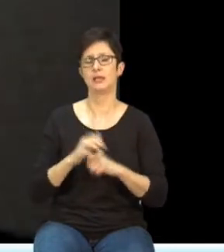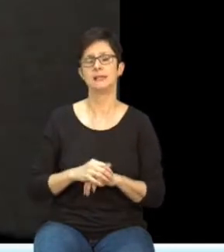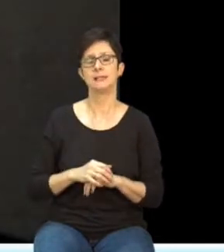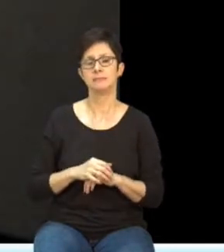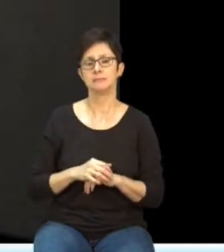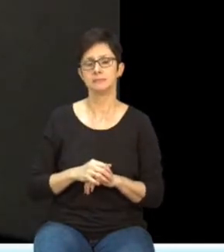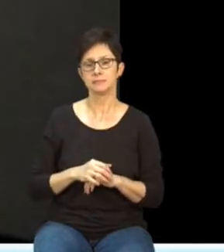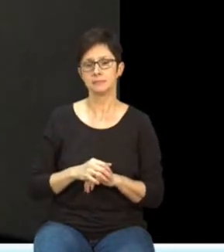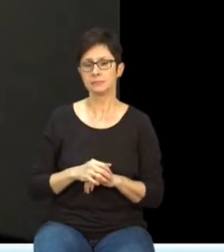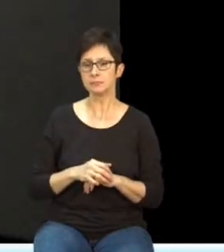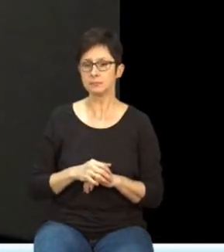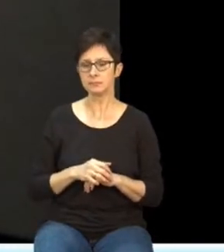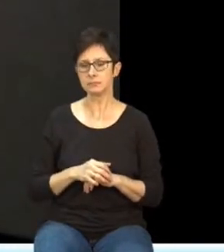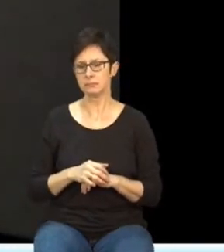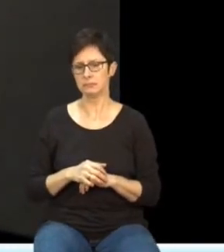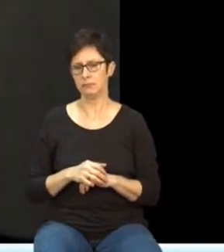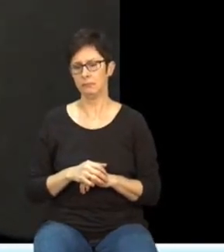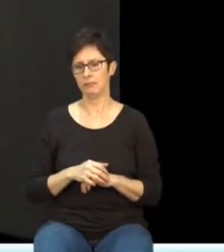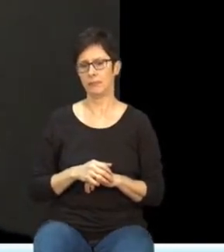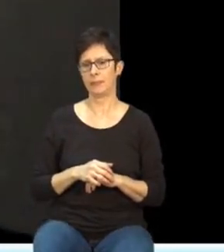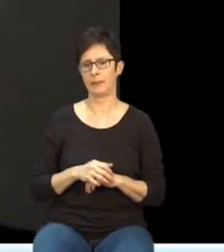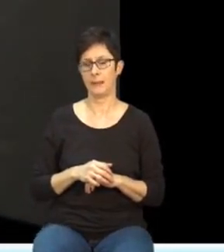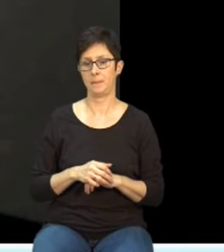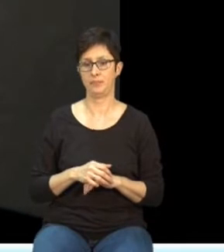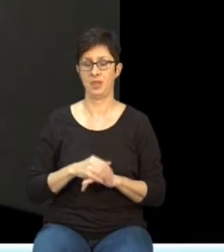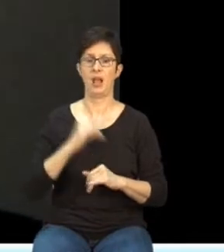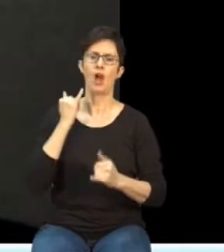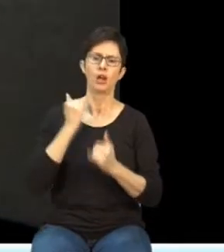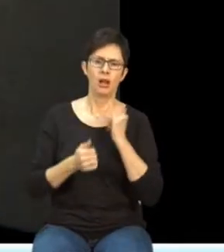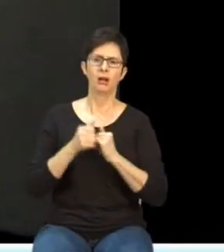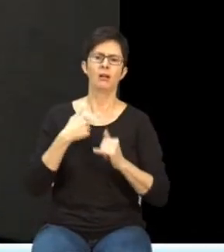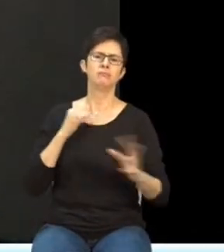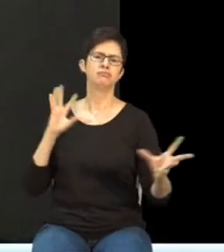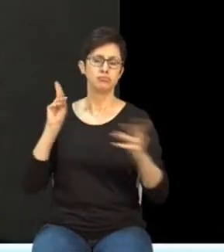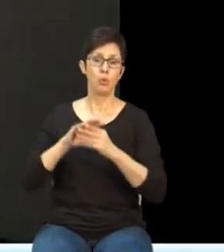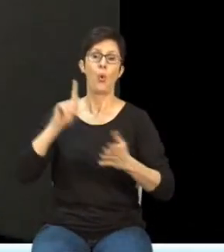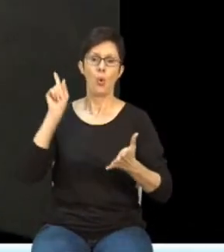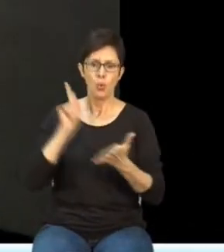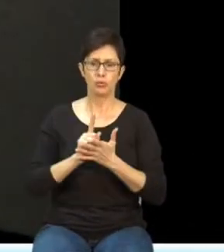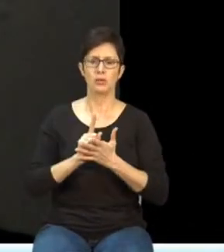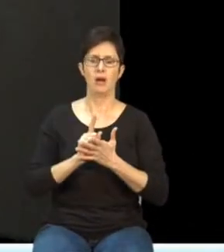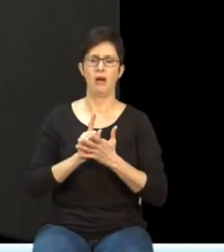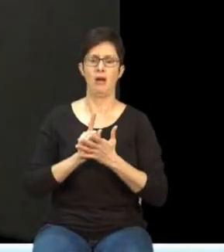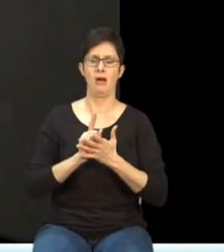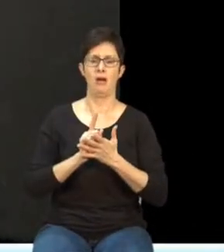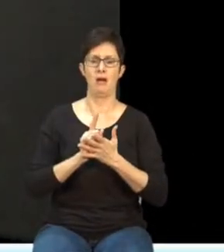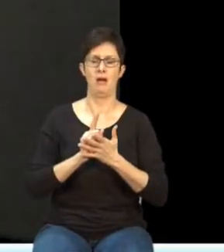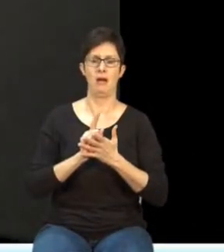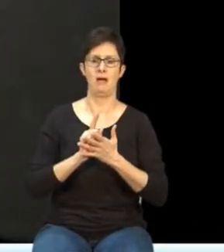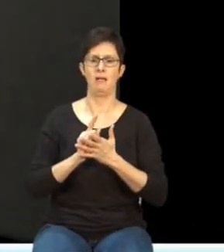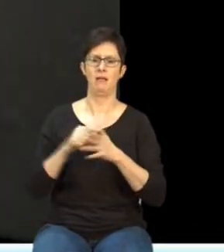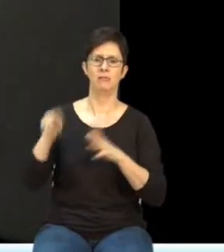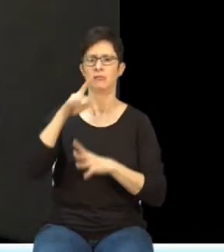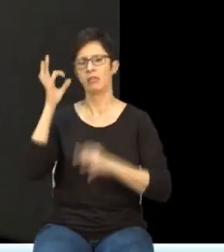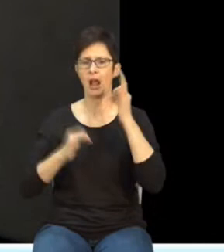tym mówię zanim wreszcie rozstrzygnie się ten ten ten ten dylemat